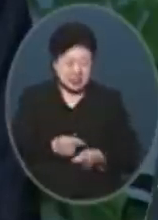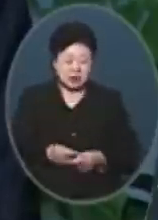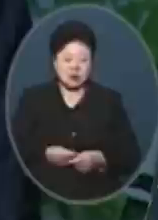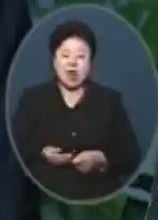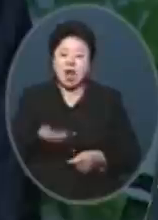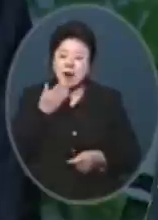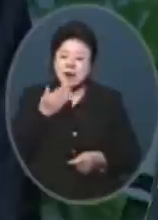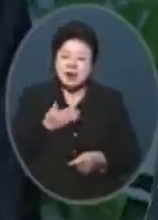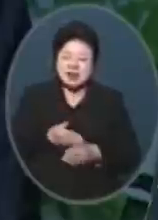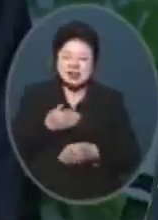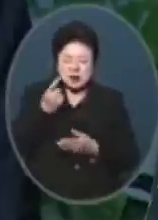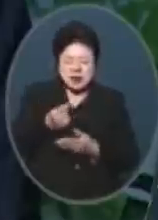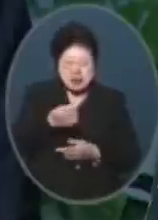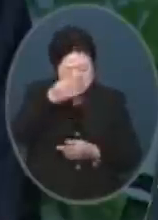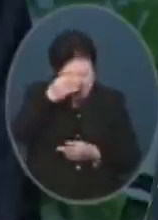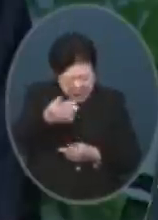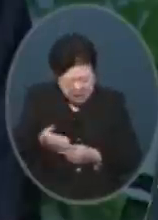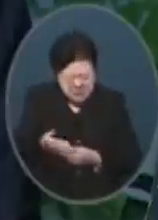늦게 와서 미안합니다